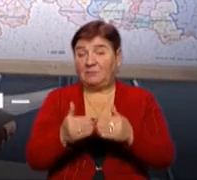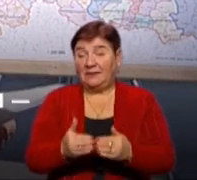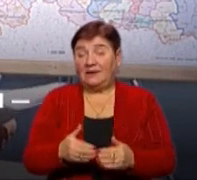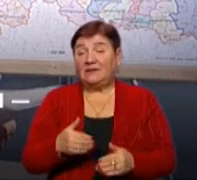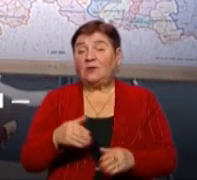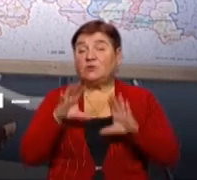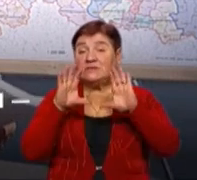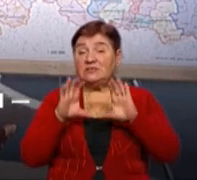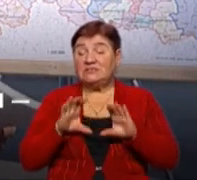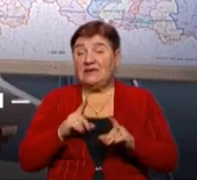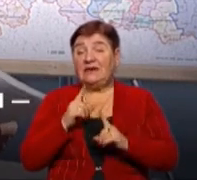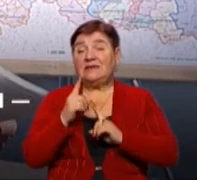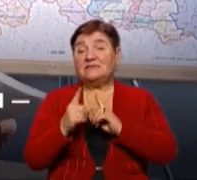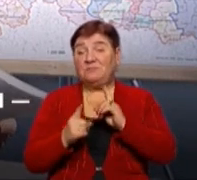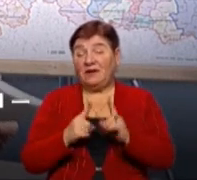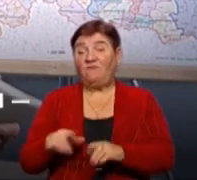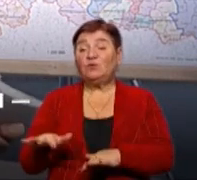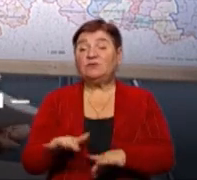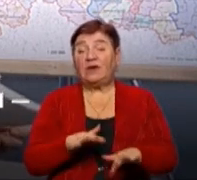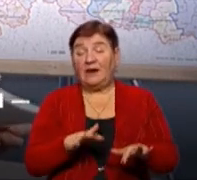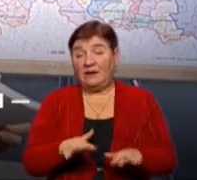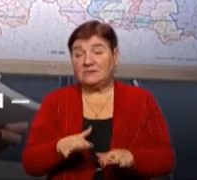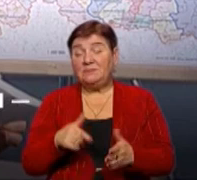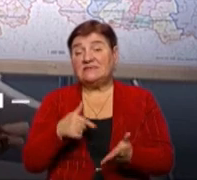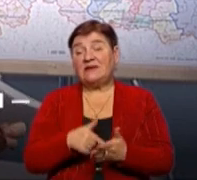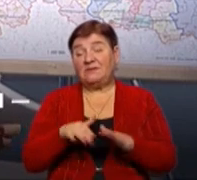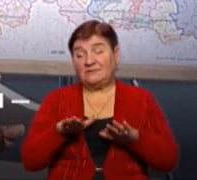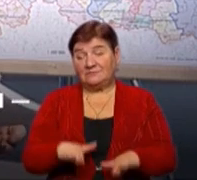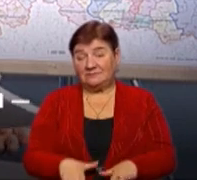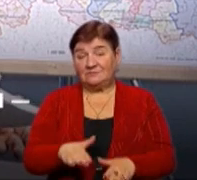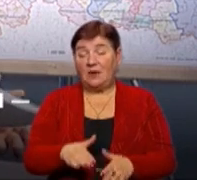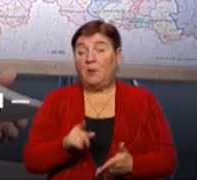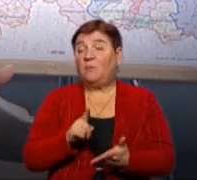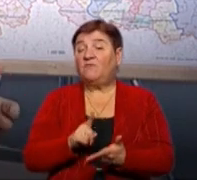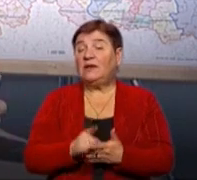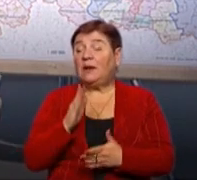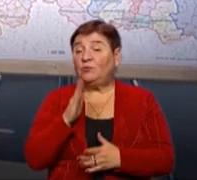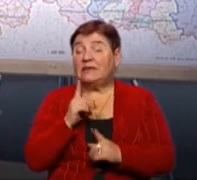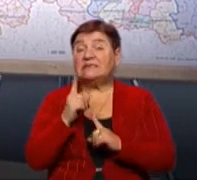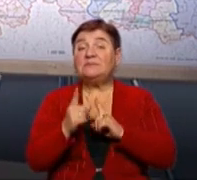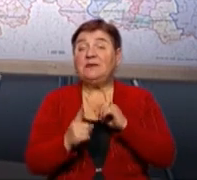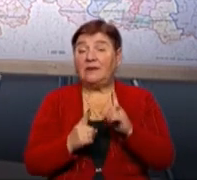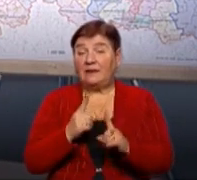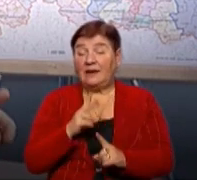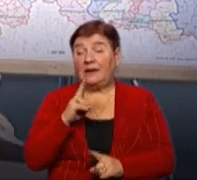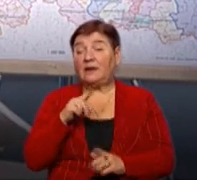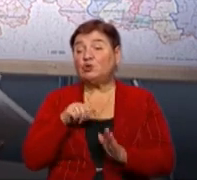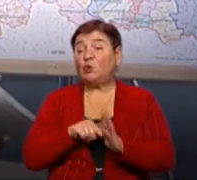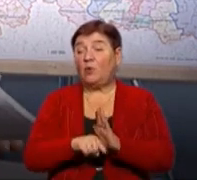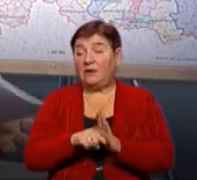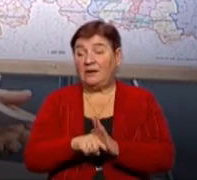бути конституційні зміни, після них функціональність місцевих державних адміністрацій має бути змінена як з